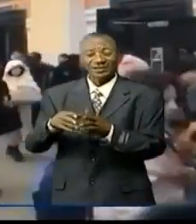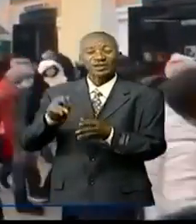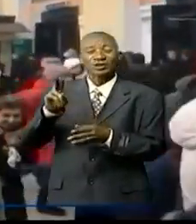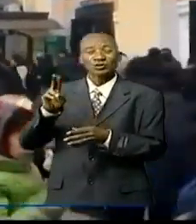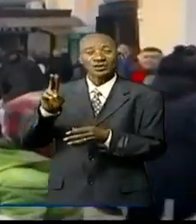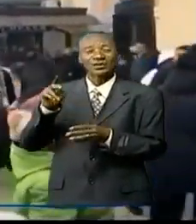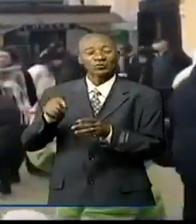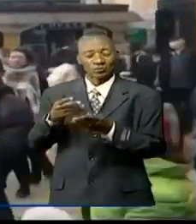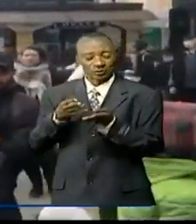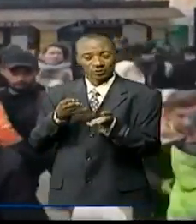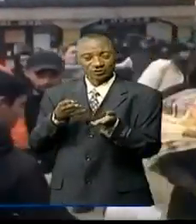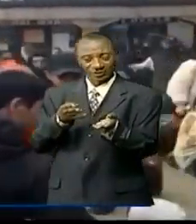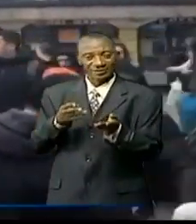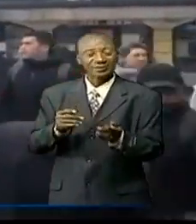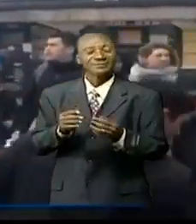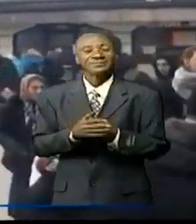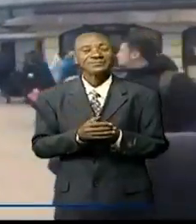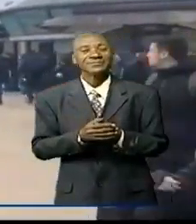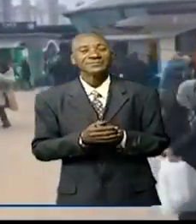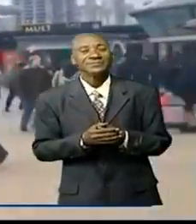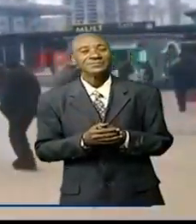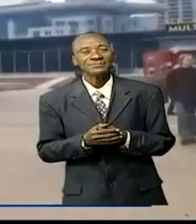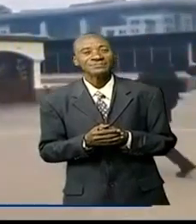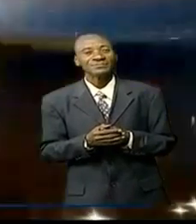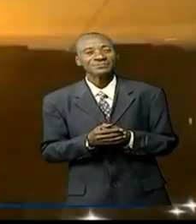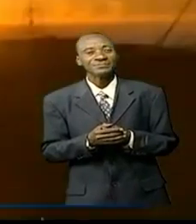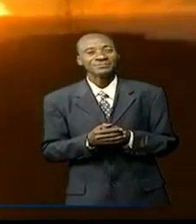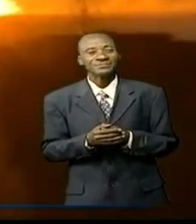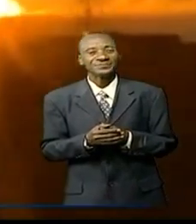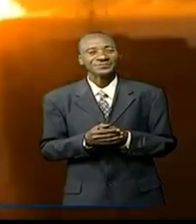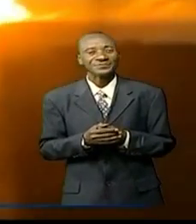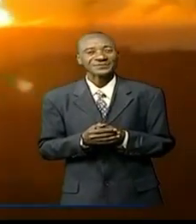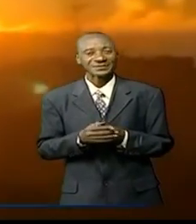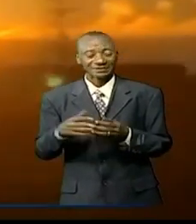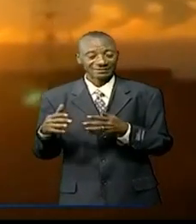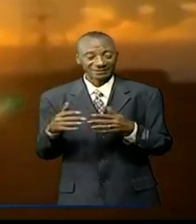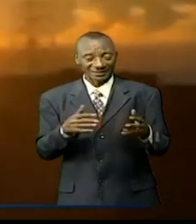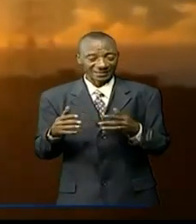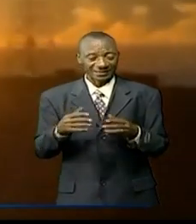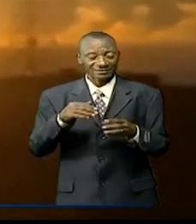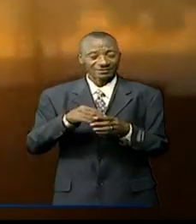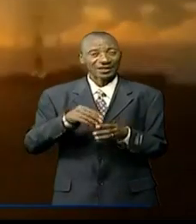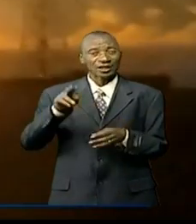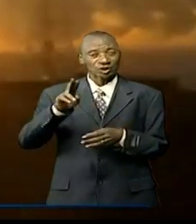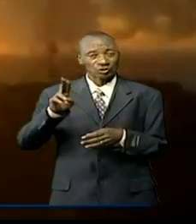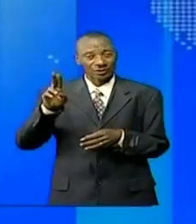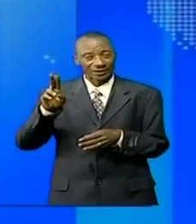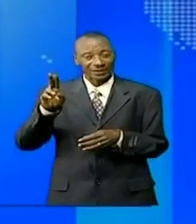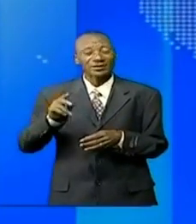monde. Selon le chef de la diplomatie britannique, la guerre en Ukraine pourrait durer des années.